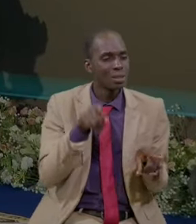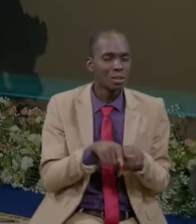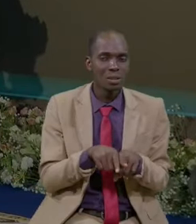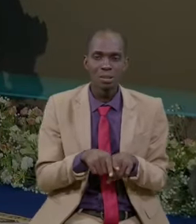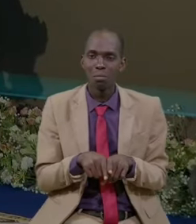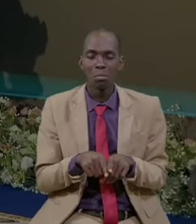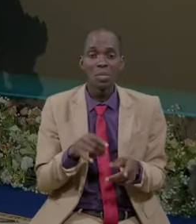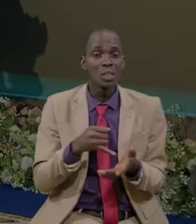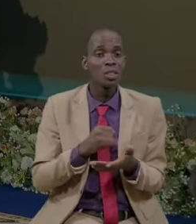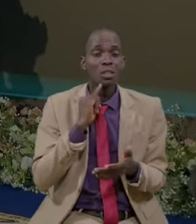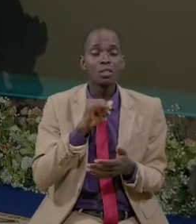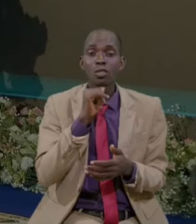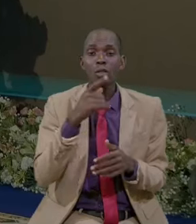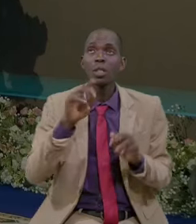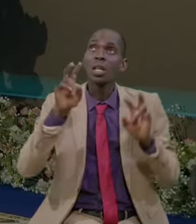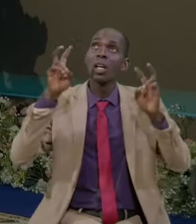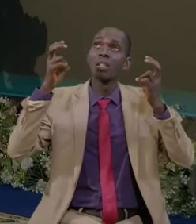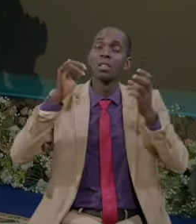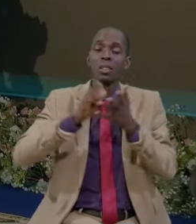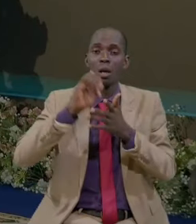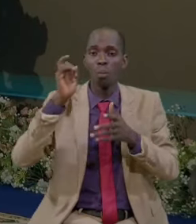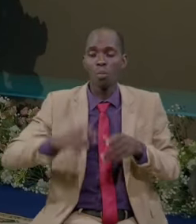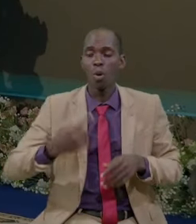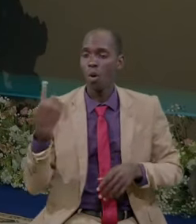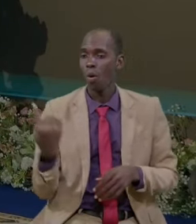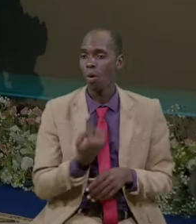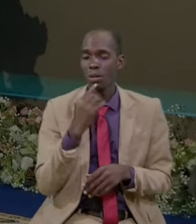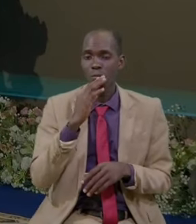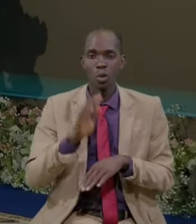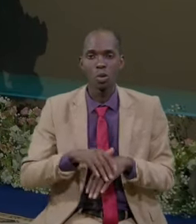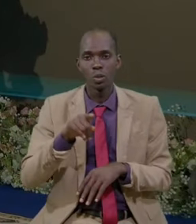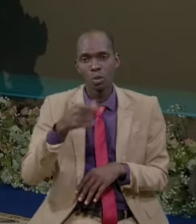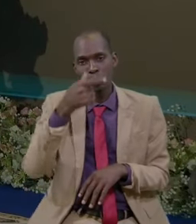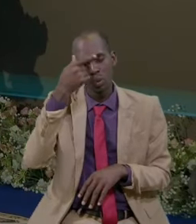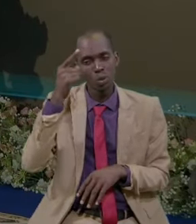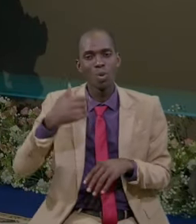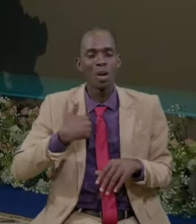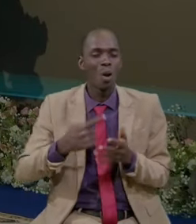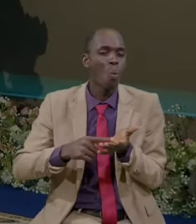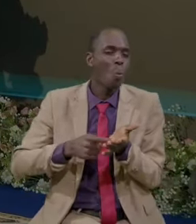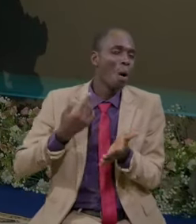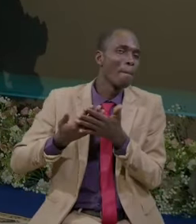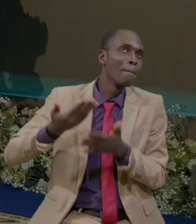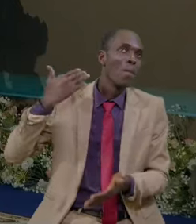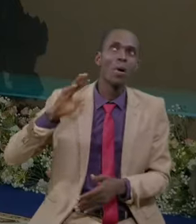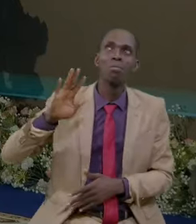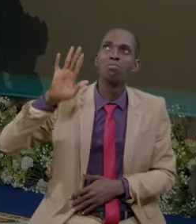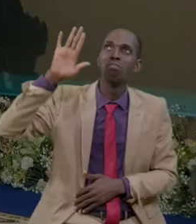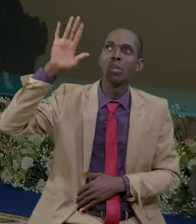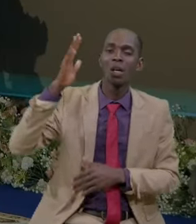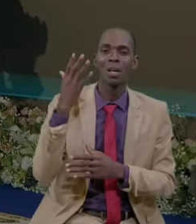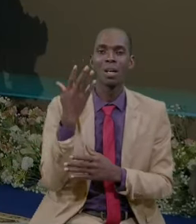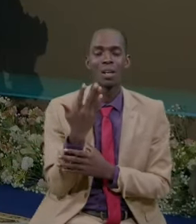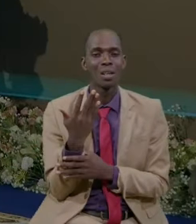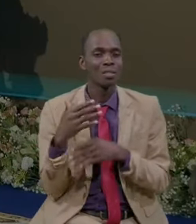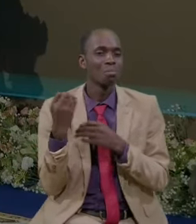titre qui est collé sur toi, parce que tu avais levé la main un jour, quelque part, mais